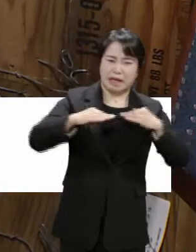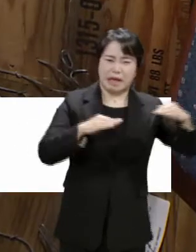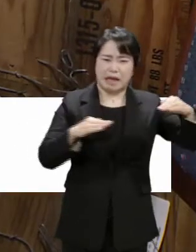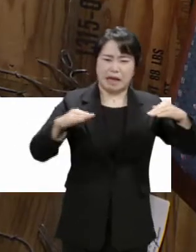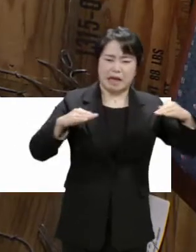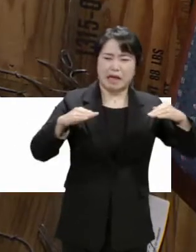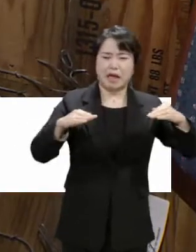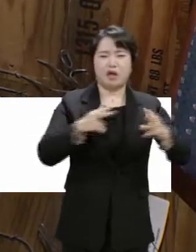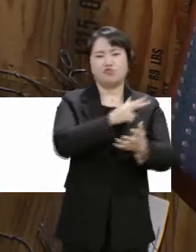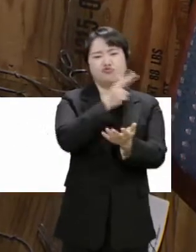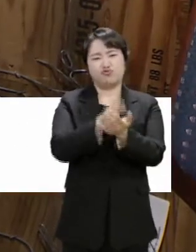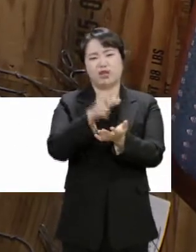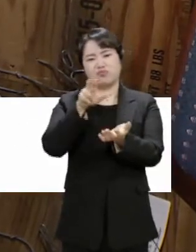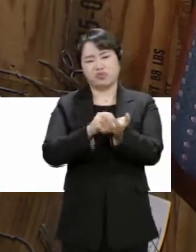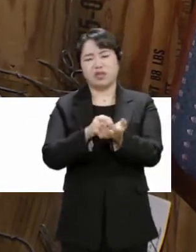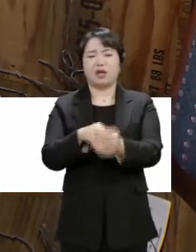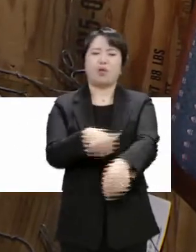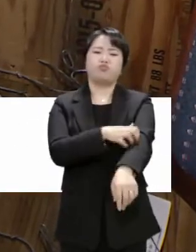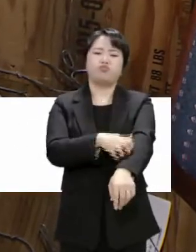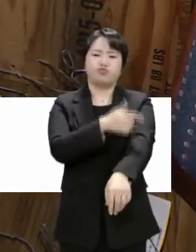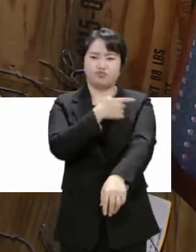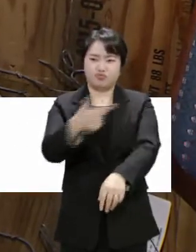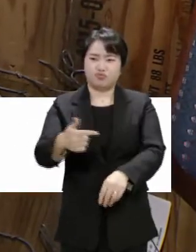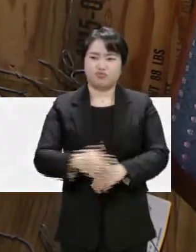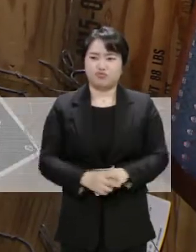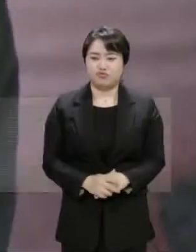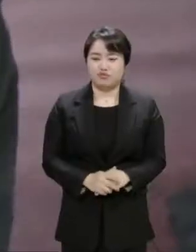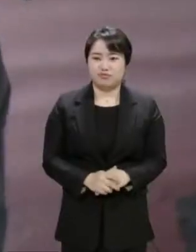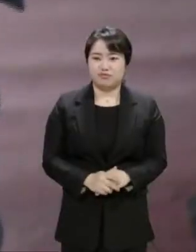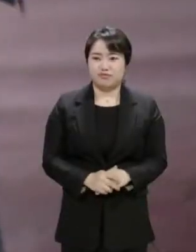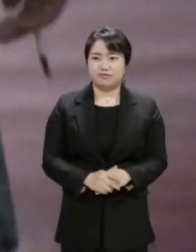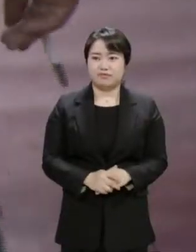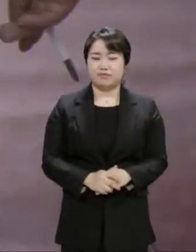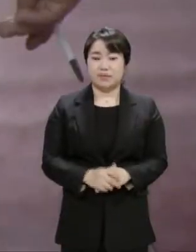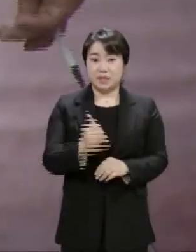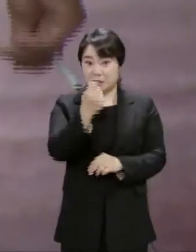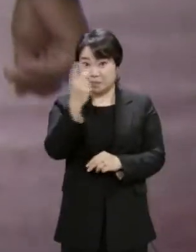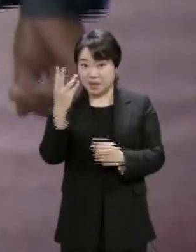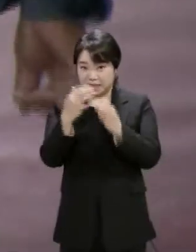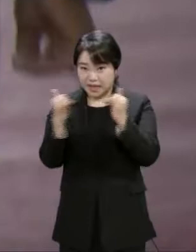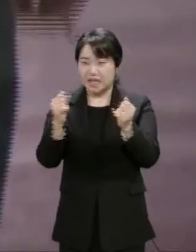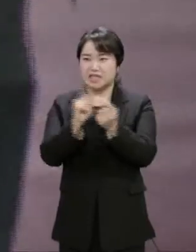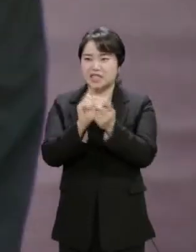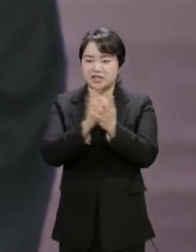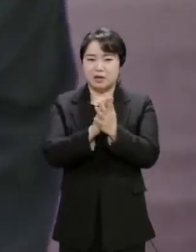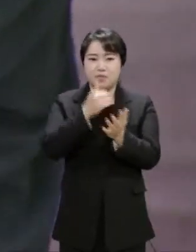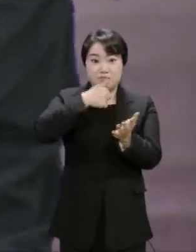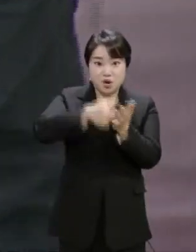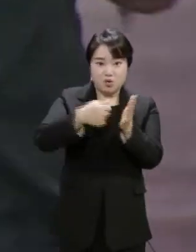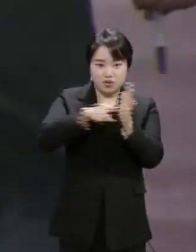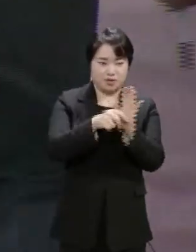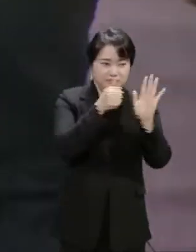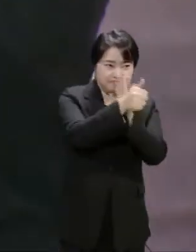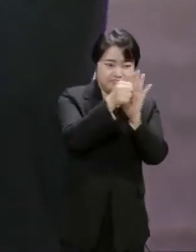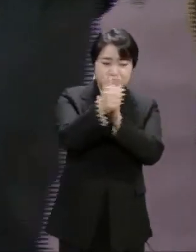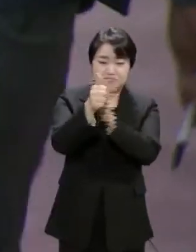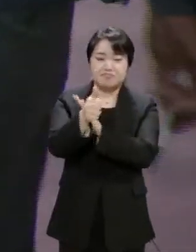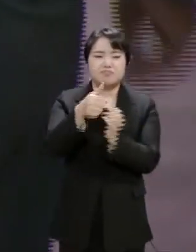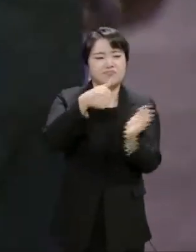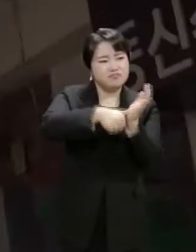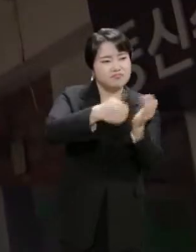좀 주차나 이런 것들도 되게 불편하고 해봤어요. 몇몇 주민들은 직접 동의서를 받기 위해 동네를 돌아다니기도